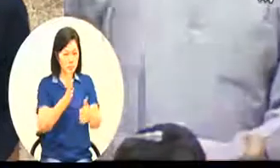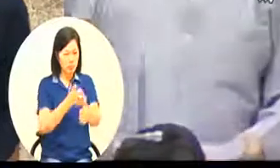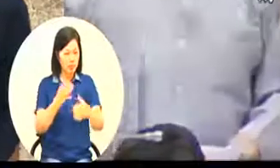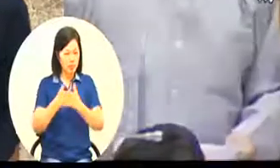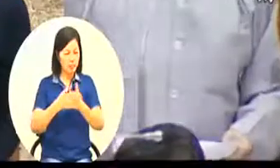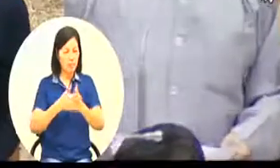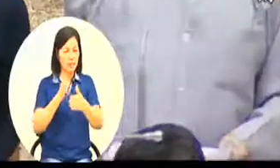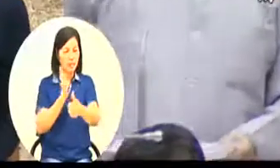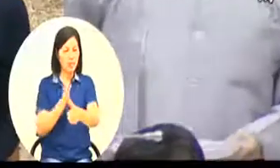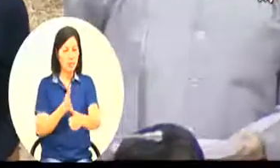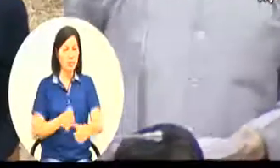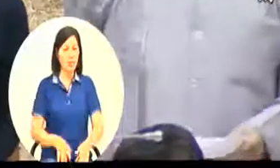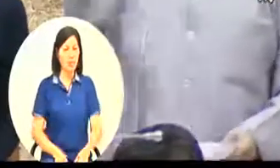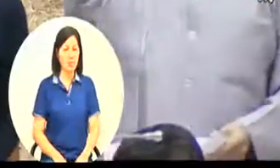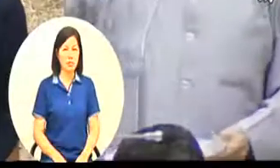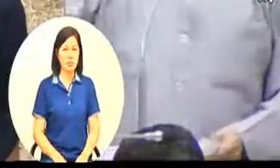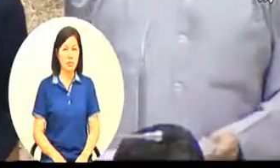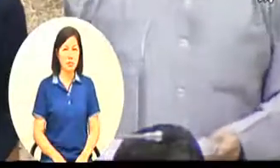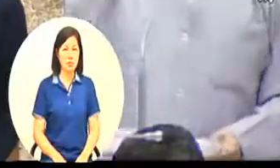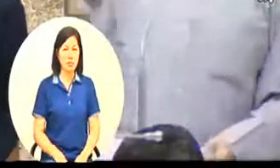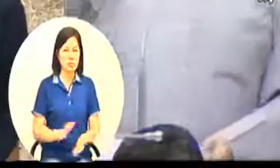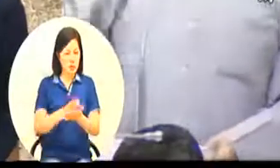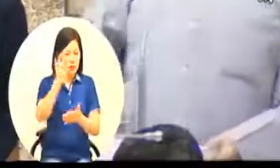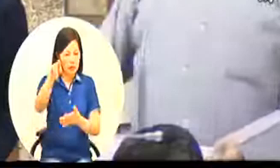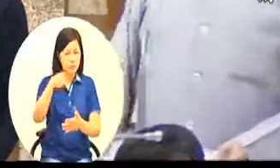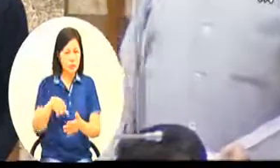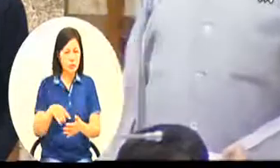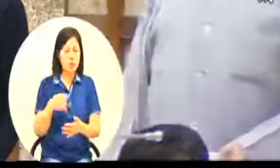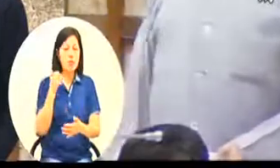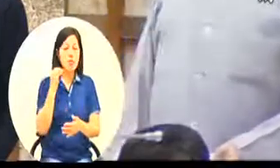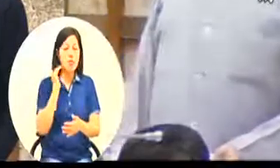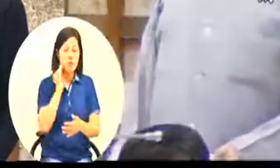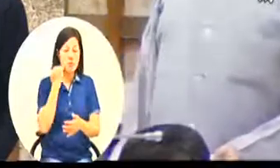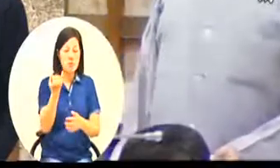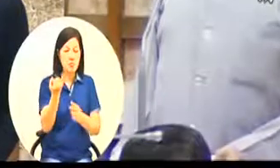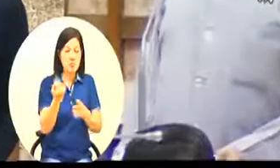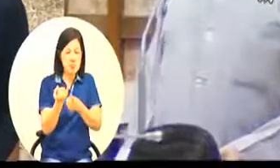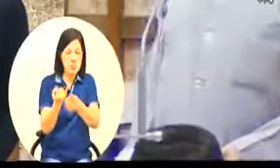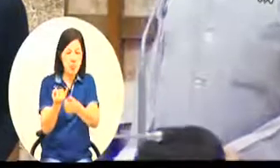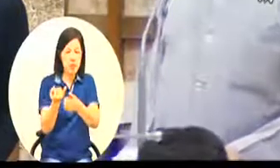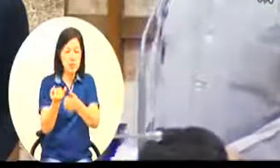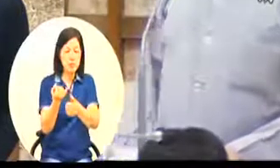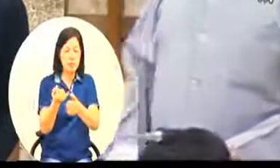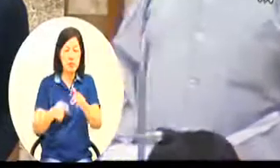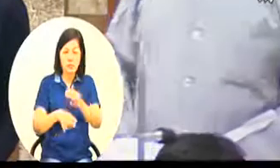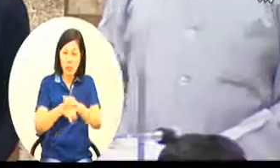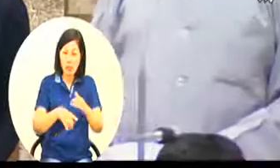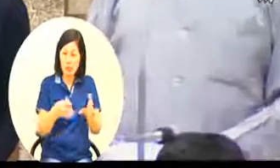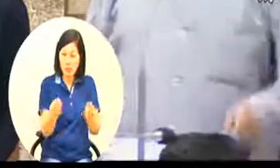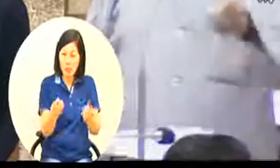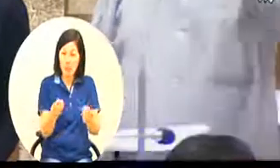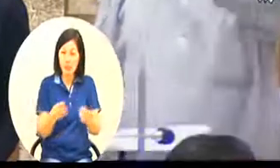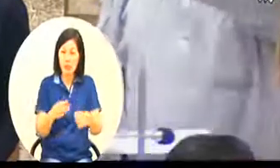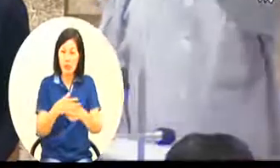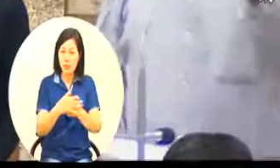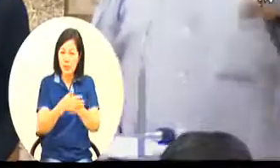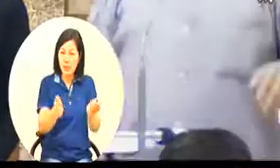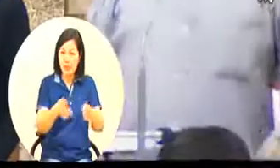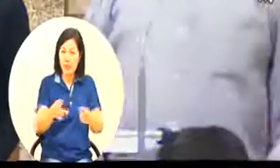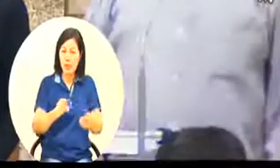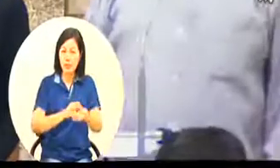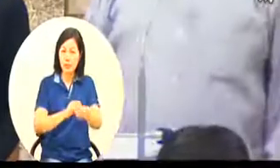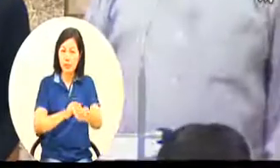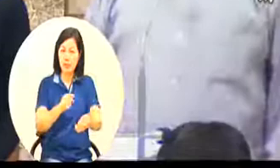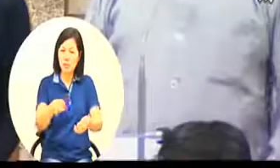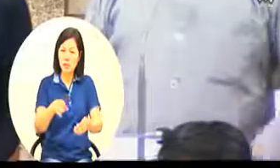无问题。 扁总统比较安尼，以后是不是爱带小姐，才袂违反中监？迄款的讲保外就的禁令，替我问